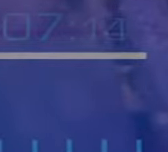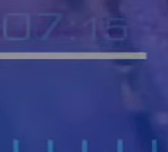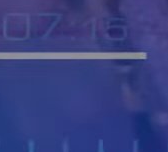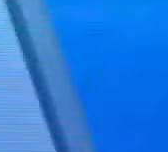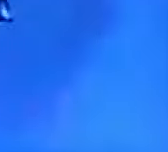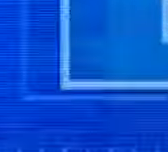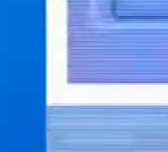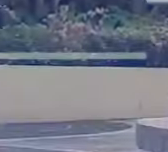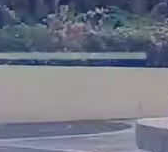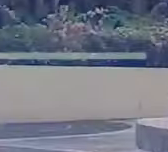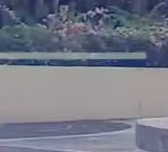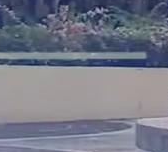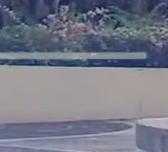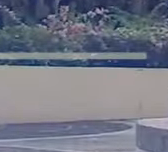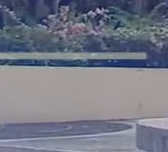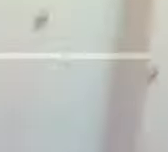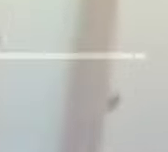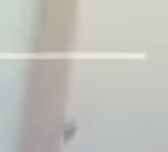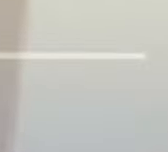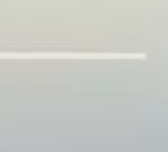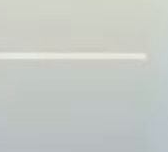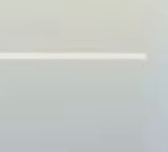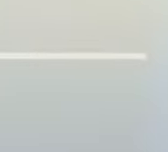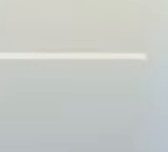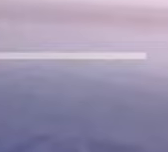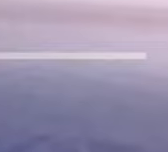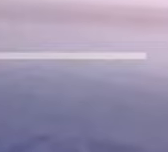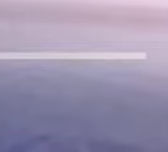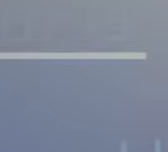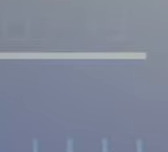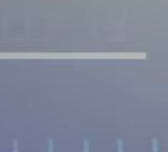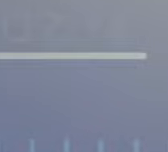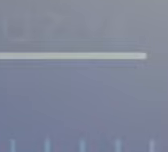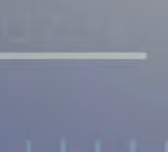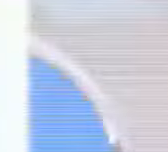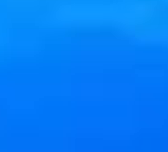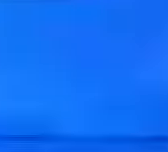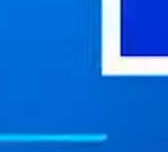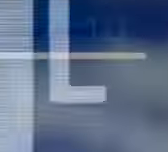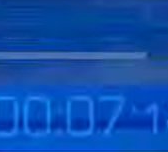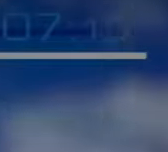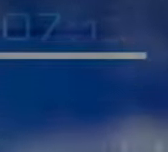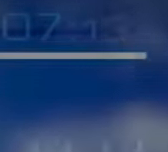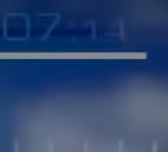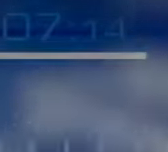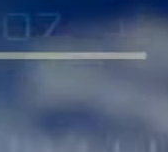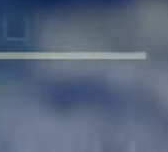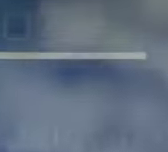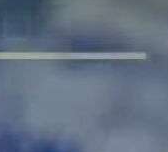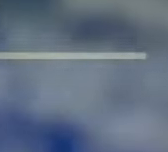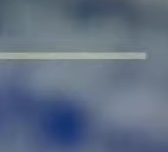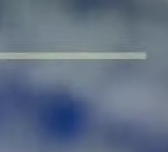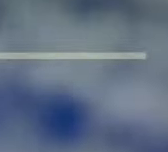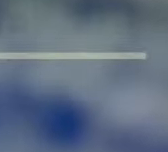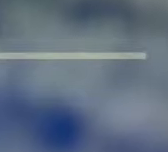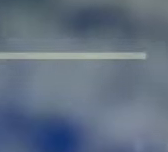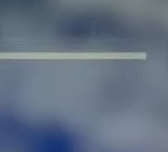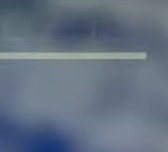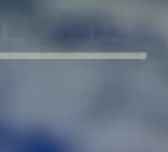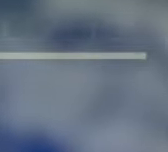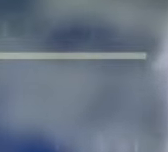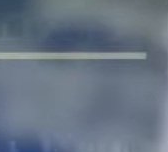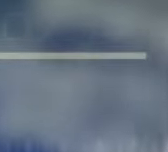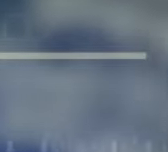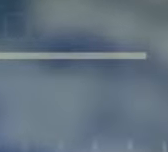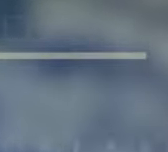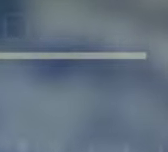nakaalitang waiter. Mga kaso ng pneumonia sa Philippine General Hospital, dumarami. Marian Rivera, viral na naman dahil sa